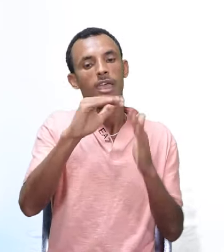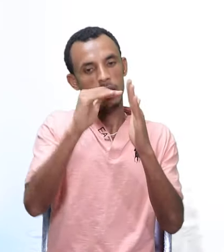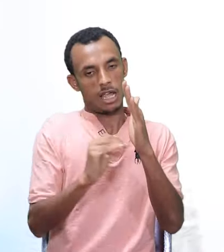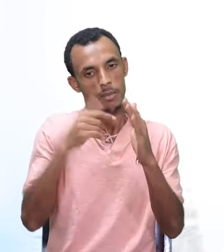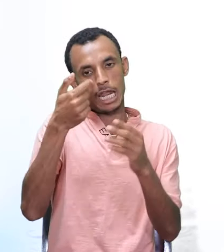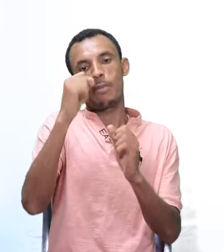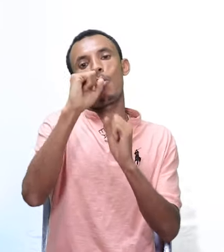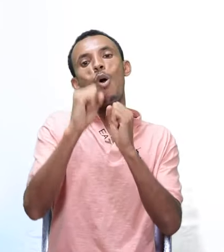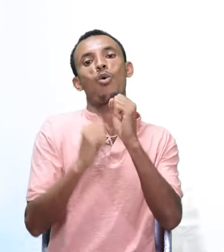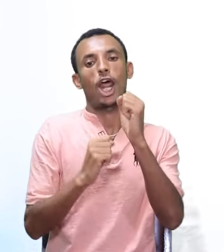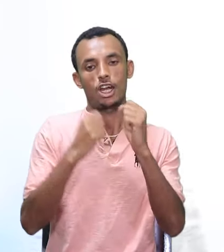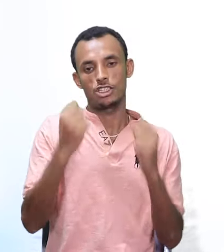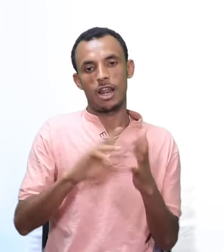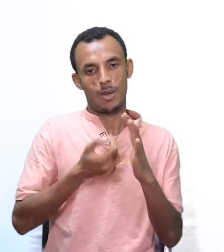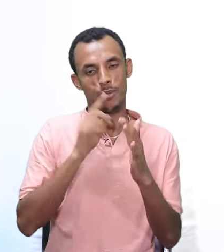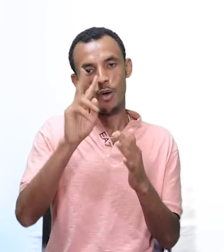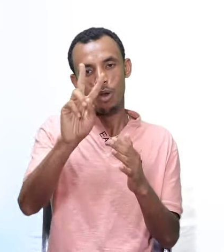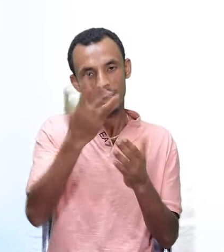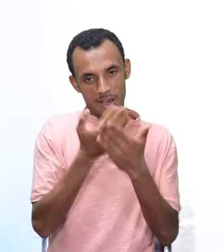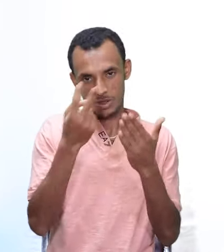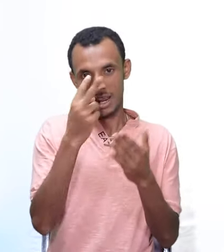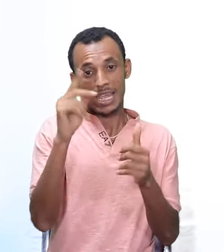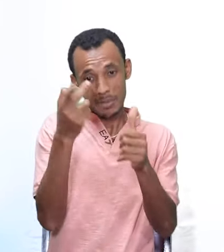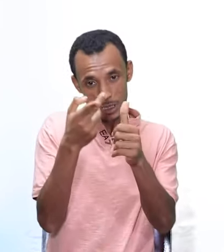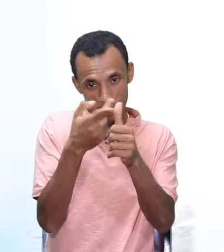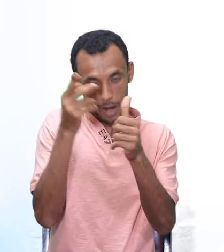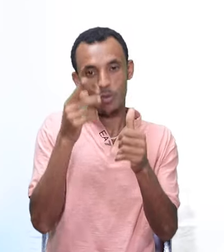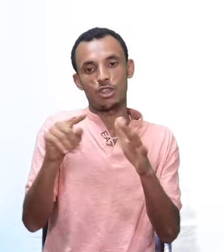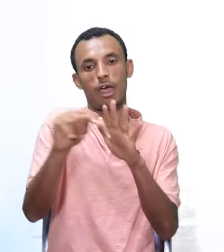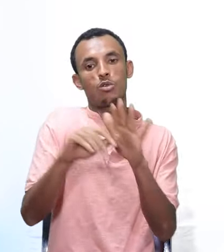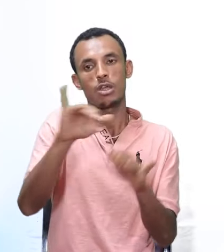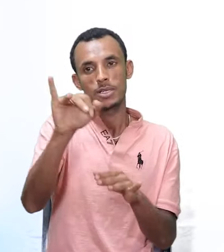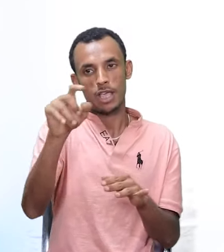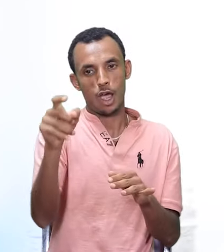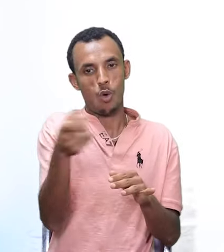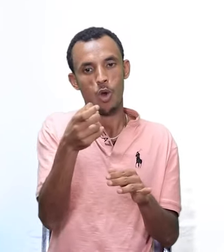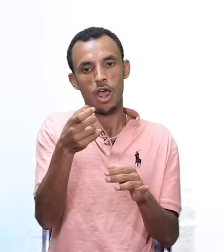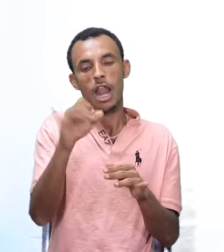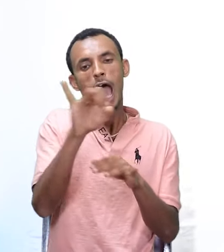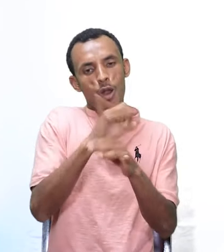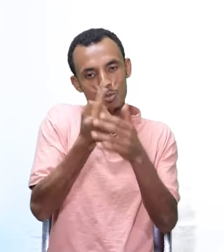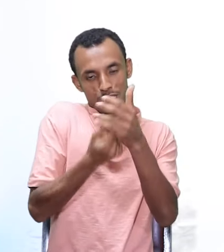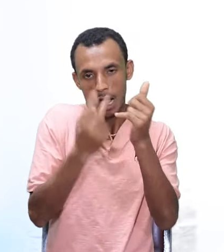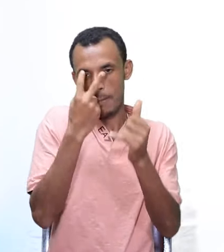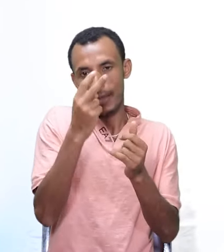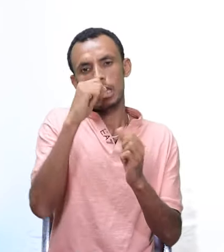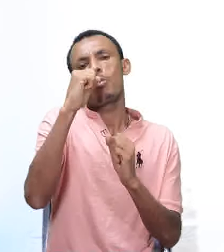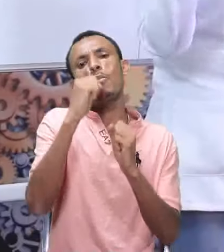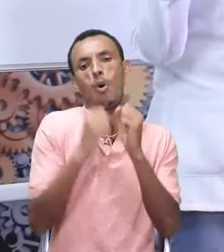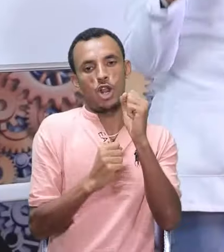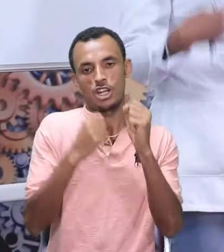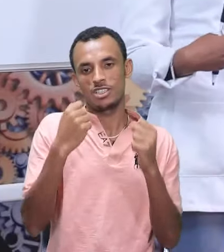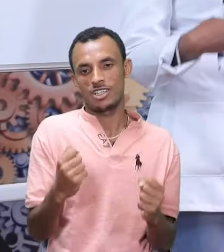ያንሳል ብለን እናወዳድራለን ማለት ነው። አሁን ሁለት ነገሮችን አየን። የመጀመሪያው ታህቱ ተመሳሳይ ከሆነልን ለአሉን ብቻ በማየት